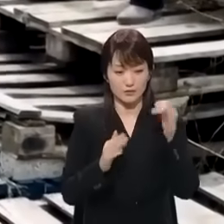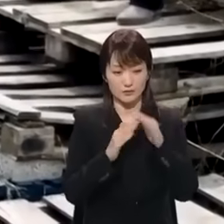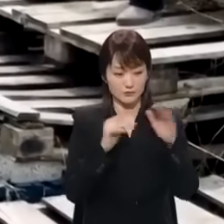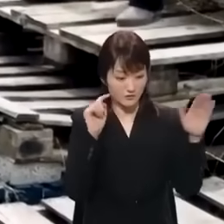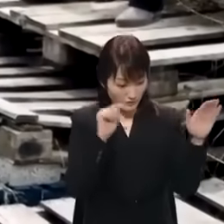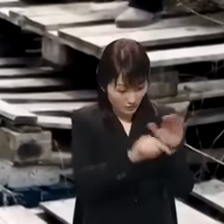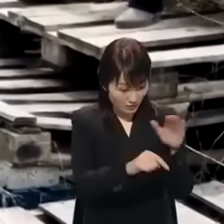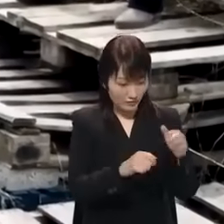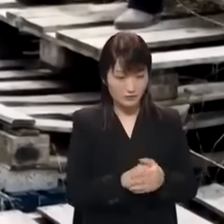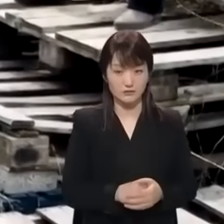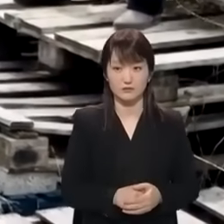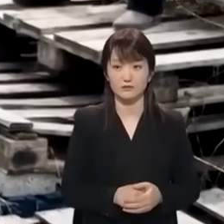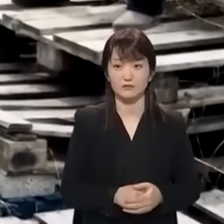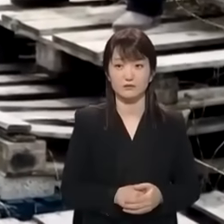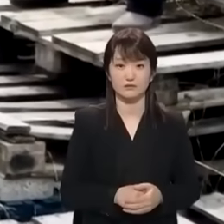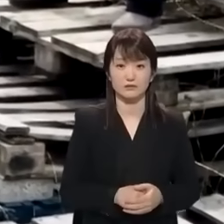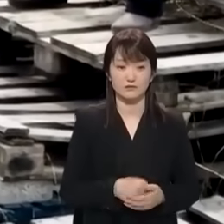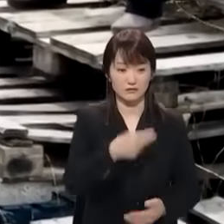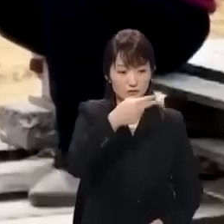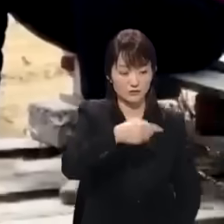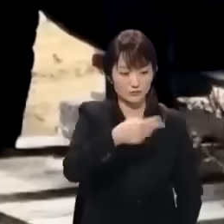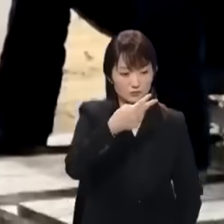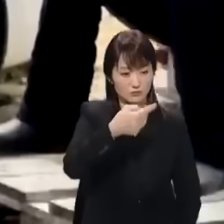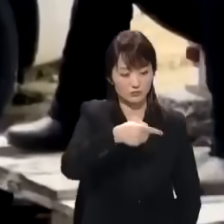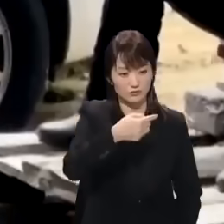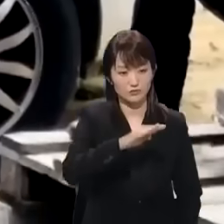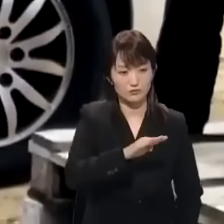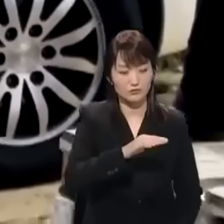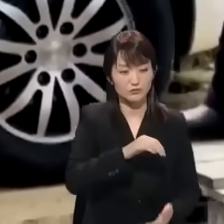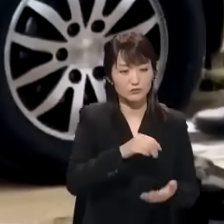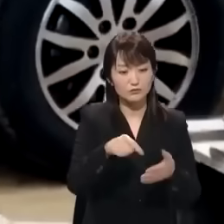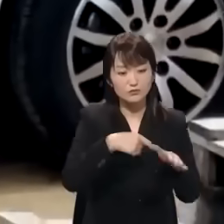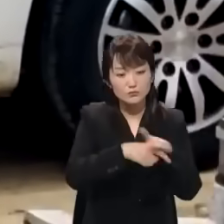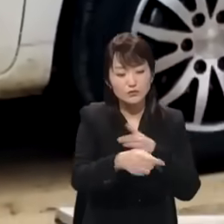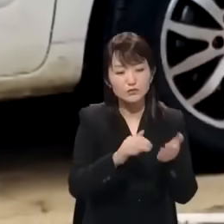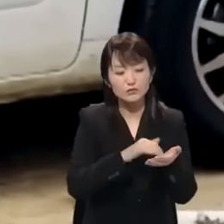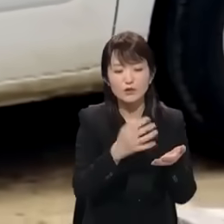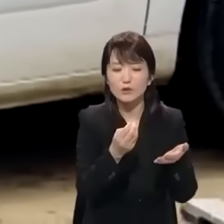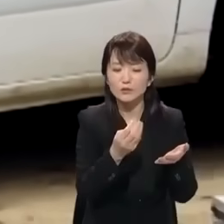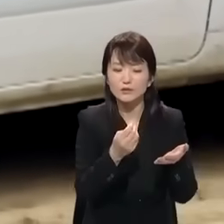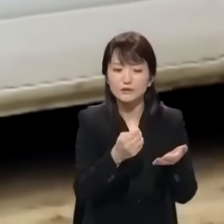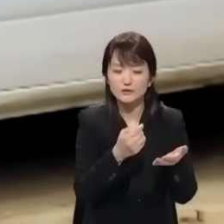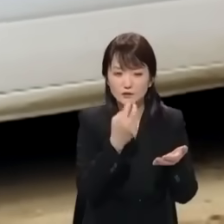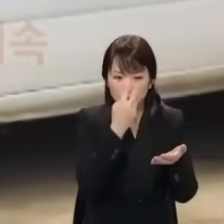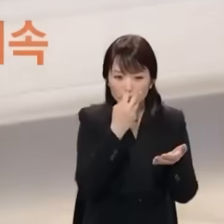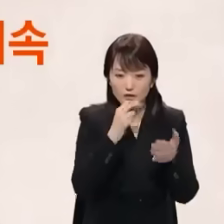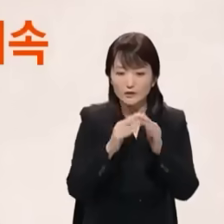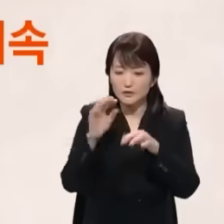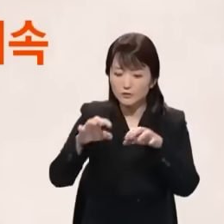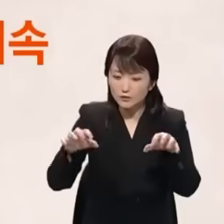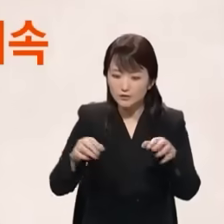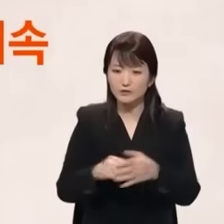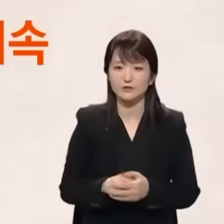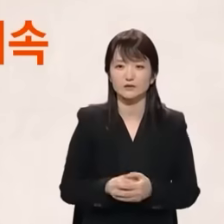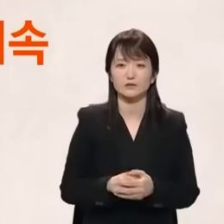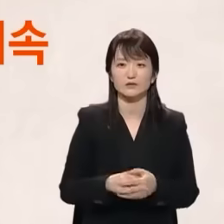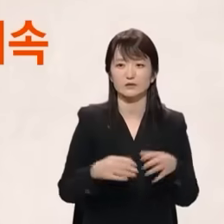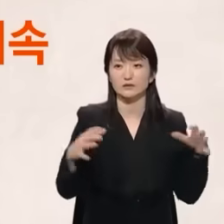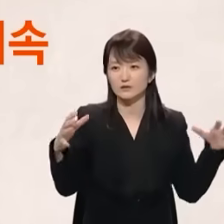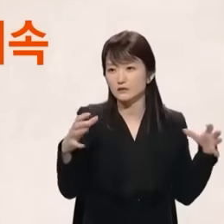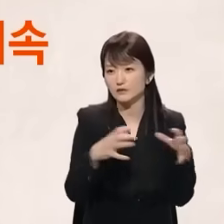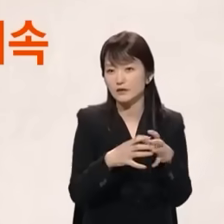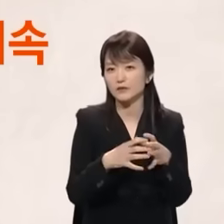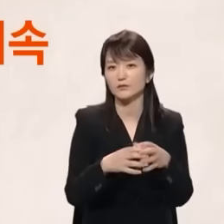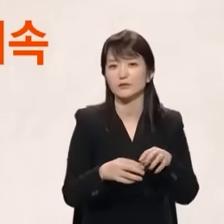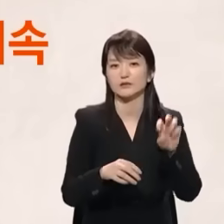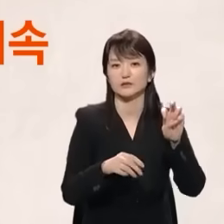어머님 집에 부모님 집에서 도대체 두릅이 얼마나 없어졌나 이렇게 살펴보고 또 이웃 들라고 얘기해 보니까 이웃하고 부모님 합쳐서 딱 30